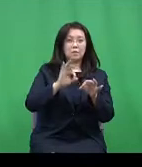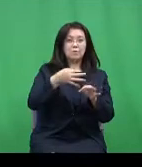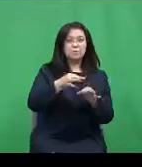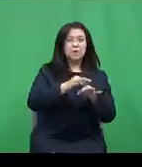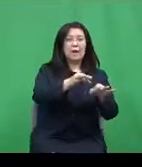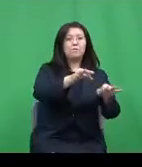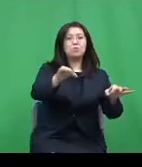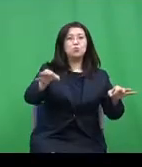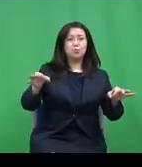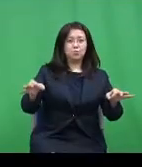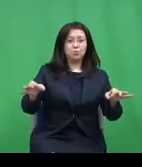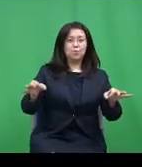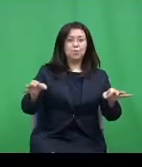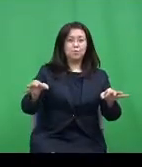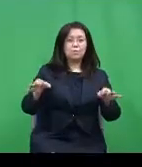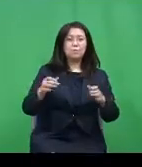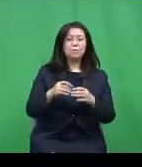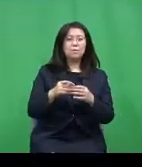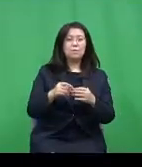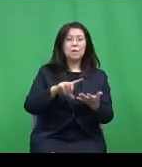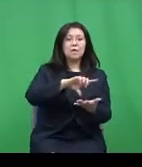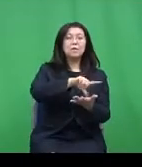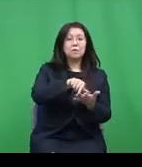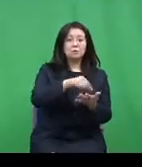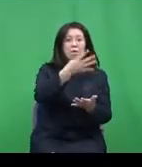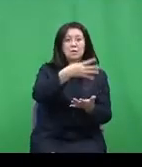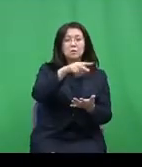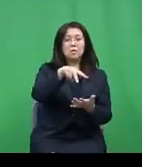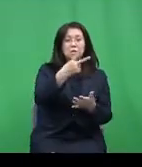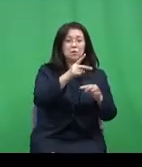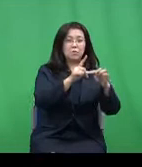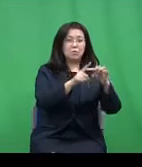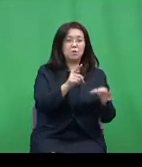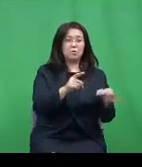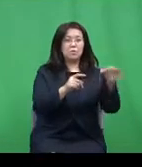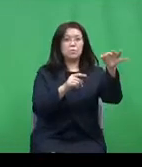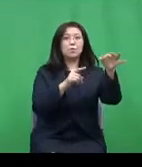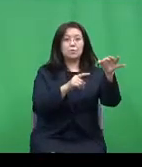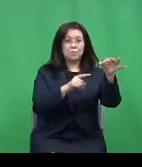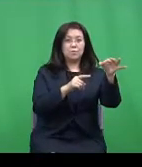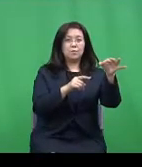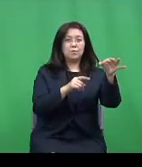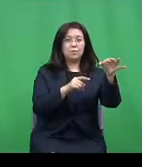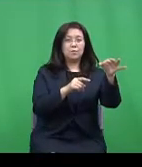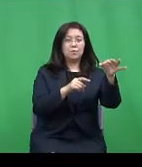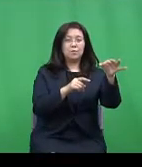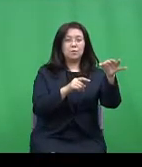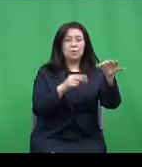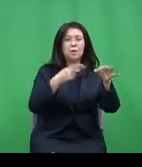まあ、交付税として配分すると。でそうすると地方は全部で4200億プラスになって